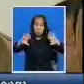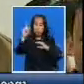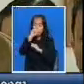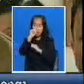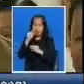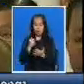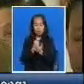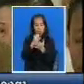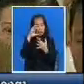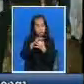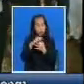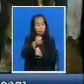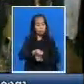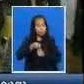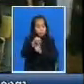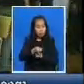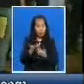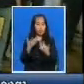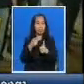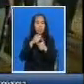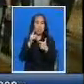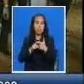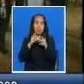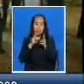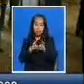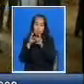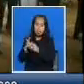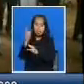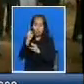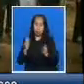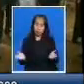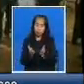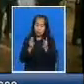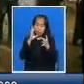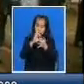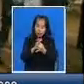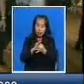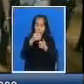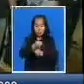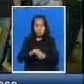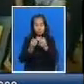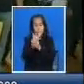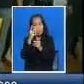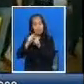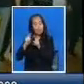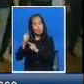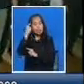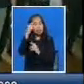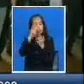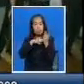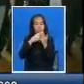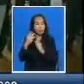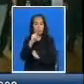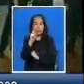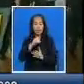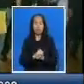ตของเกษตรกรรวมไปถึงแนวทางในการที่จะส่งเสริมการเกษตรกรรมว่ามีแนวทางยังไงบ้าง ที่จริงคงต้องเริ่ม